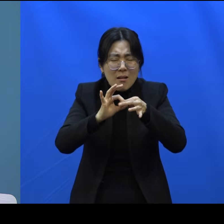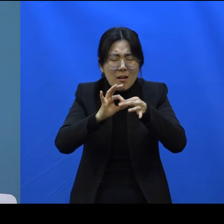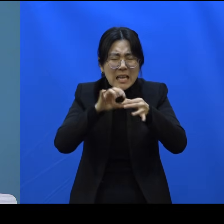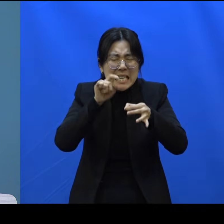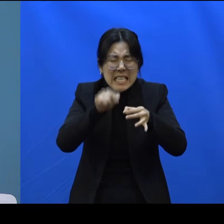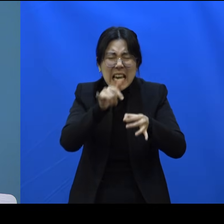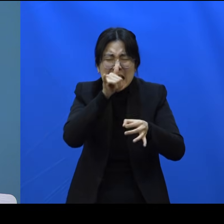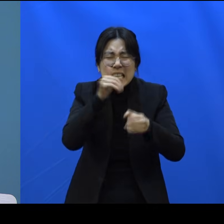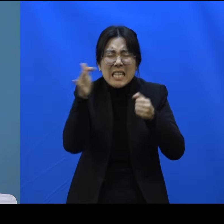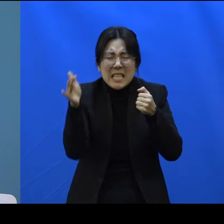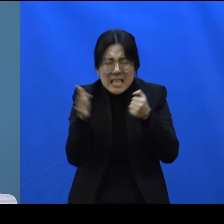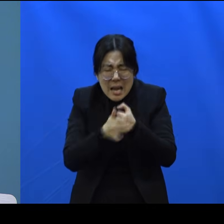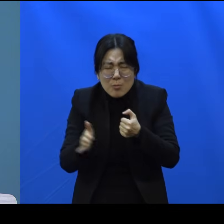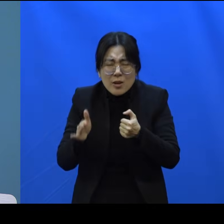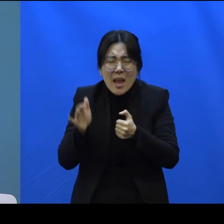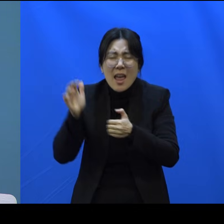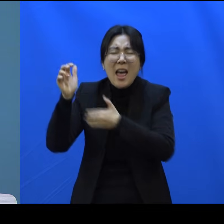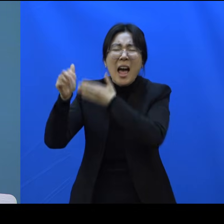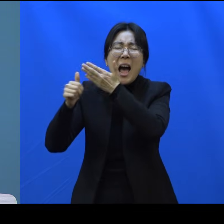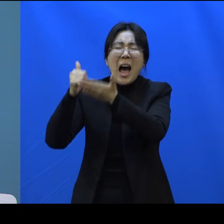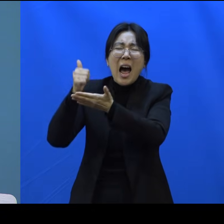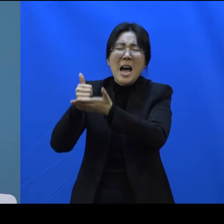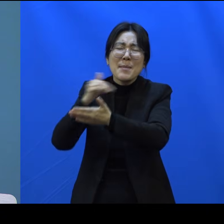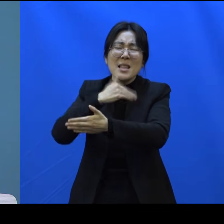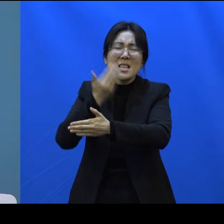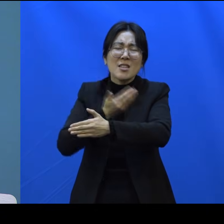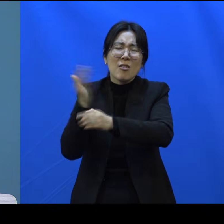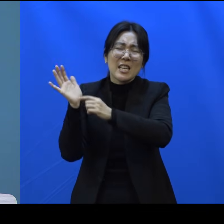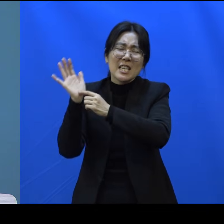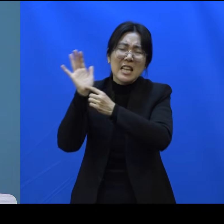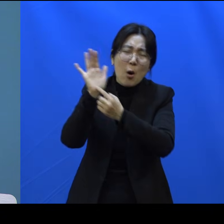가시가 비밀이요, 가시가 신비예요.